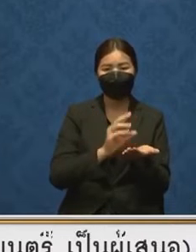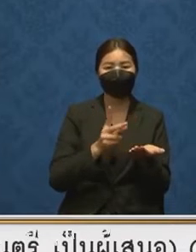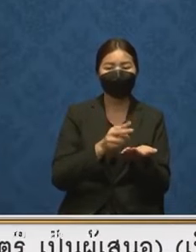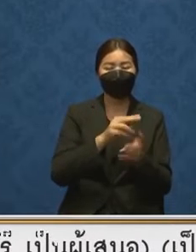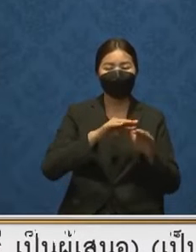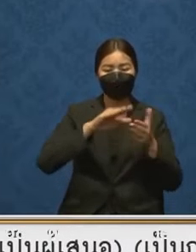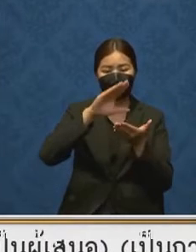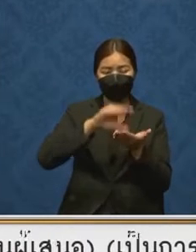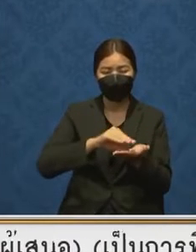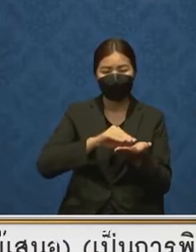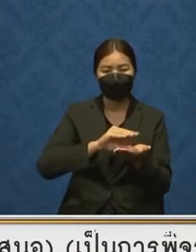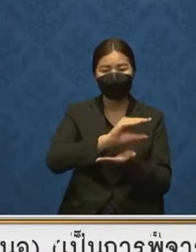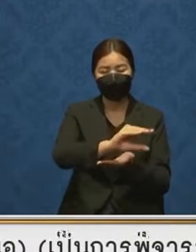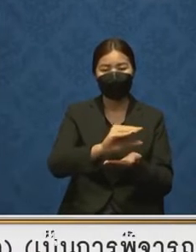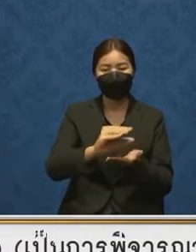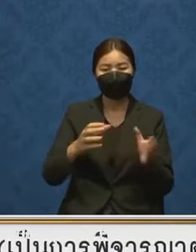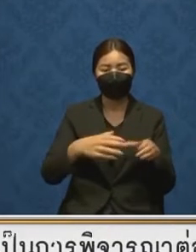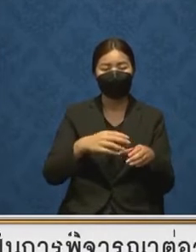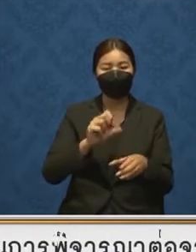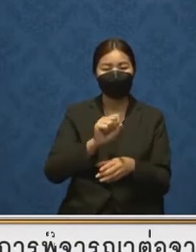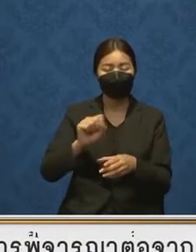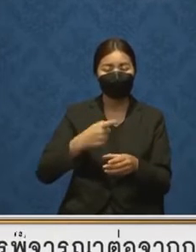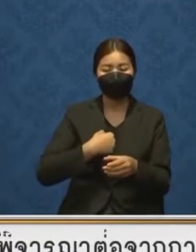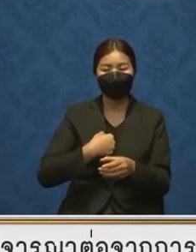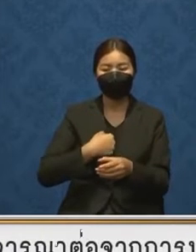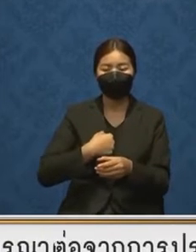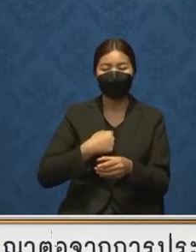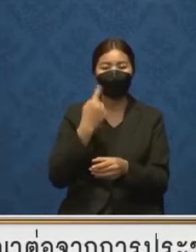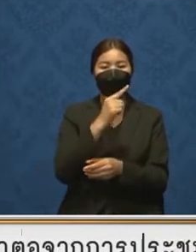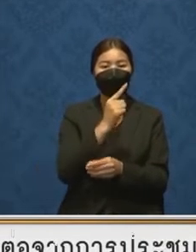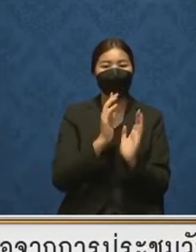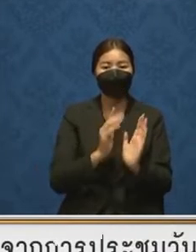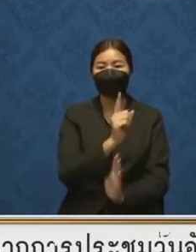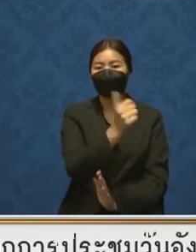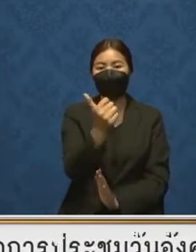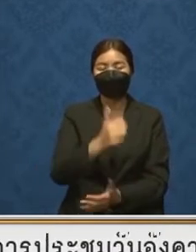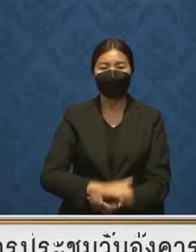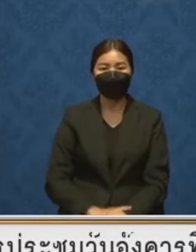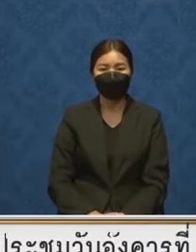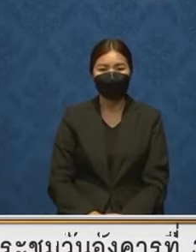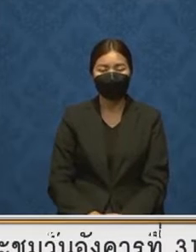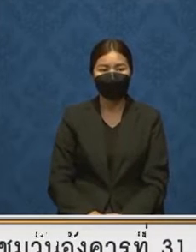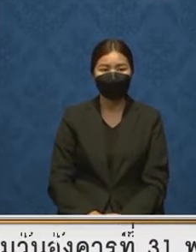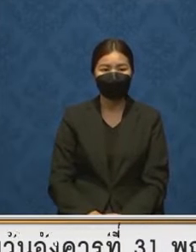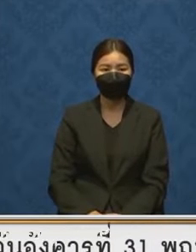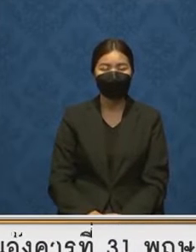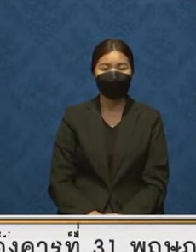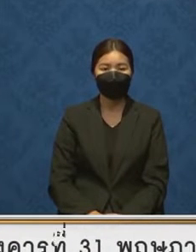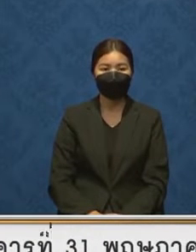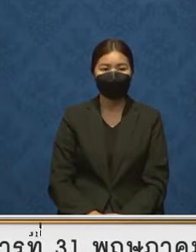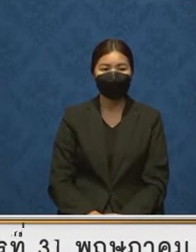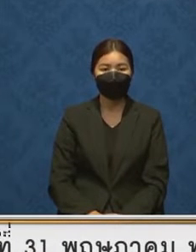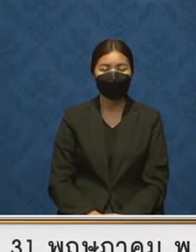19.74 นี่ครับโยนผิดให้สภาโทษคนอื่นผมกราบเรียนท่านประธานครับถ้าผมไม่ชี้แจงเนี่ยสภาเราเสียหายเลยทั้งกระบวนการน